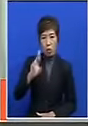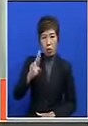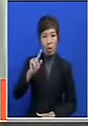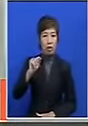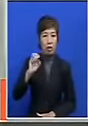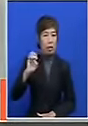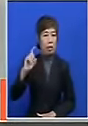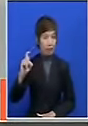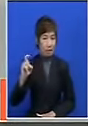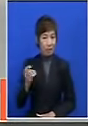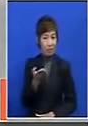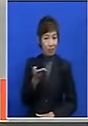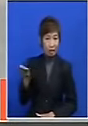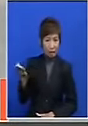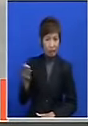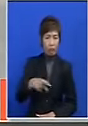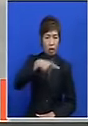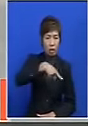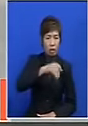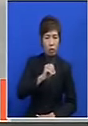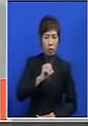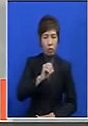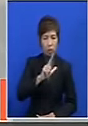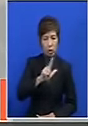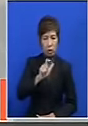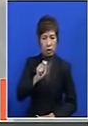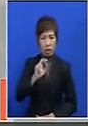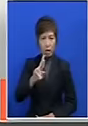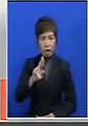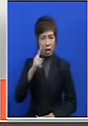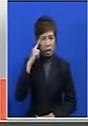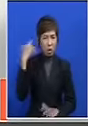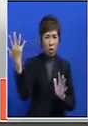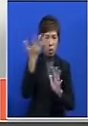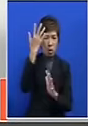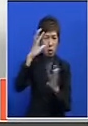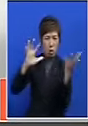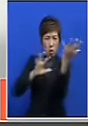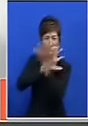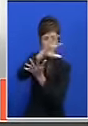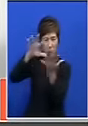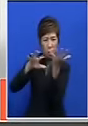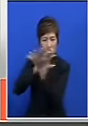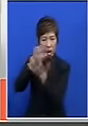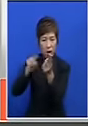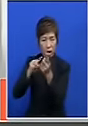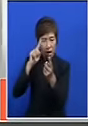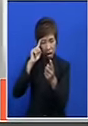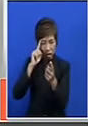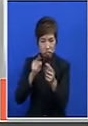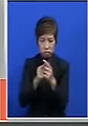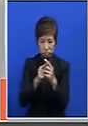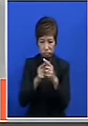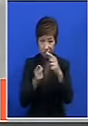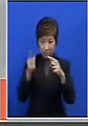ข้อมูลนะครับว่าปรากฏการณ์โพลาร์วอร์เท็กซ์คือมวลอากาศที่เกิดจากลมกำลังแรงหลายลูกหมุนวนรวมกันในทิศทางทวนเข็มนาฬิกา